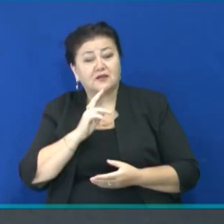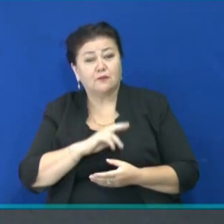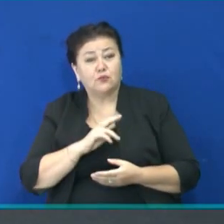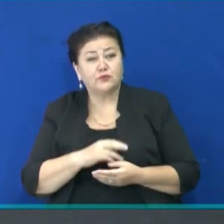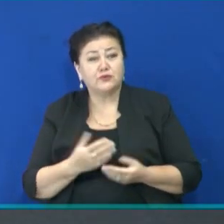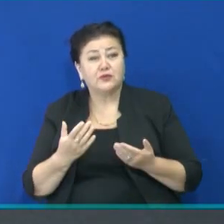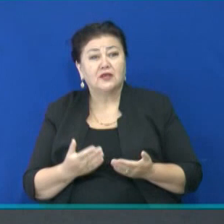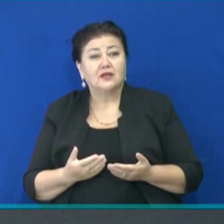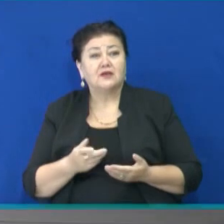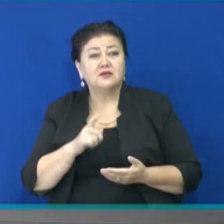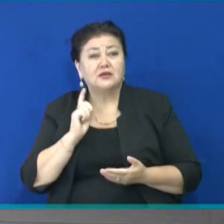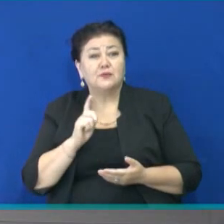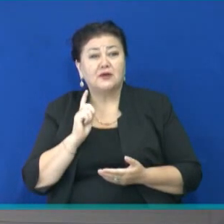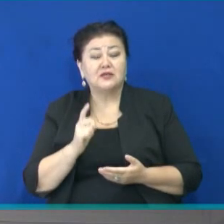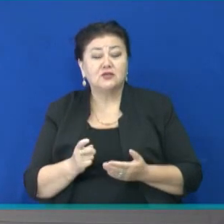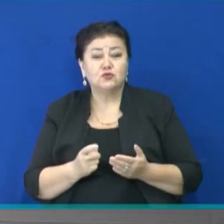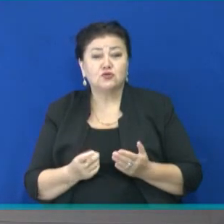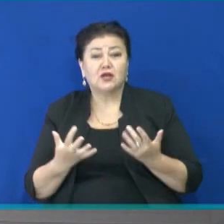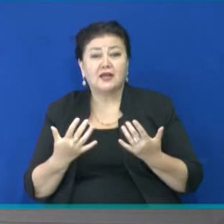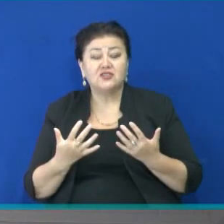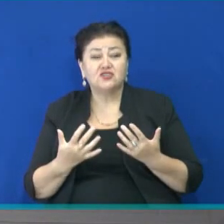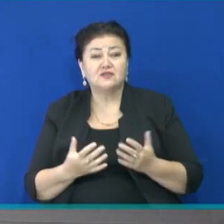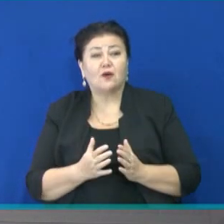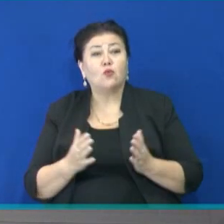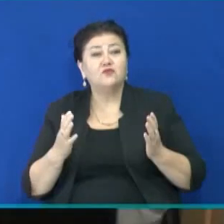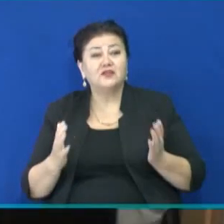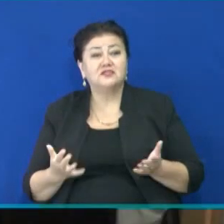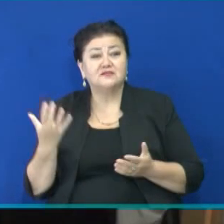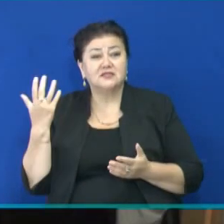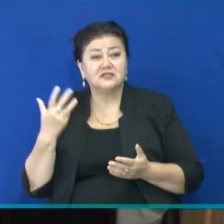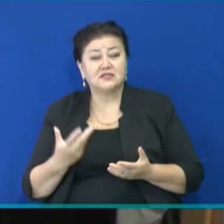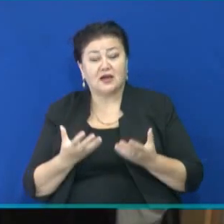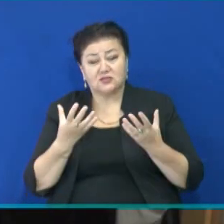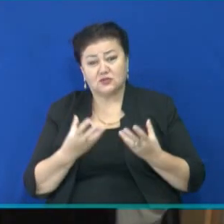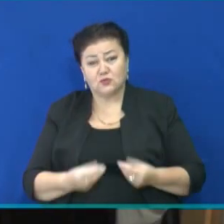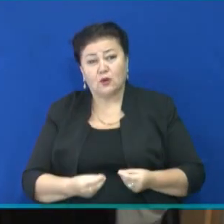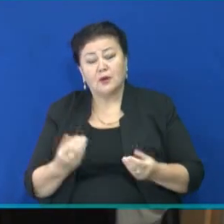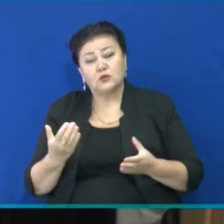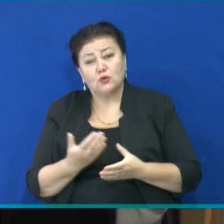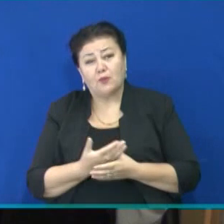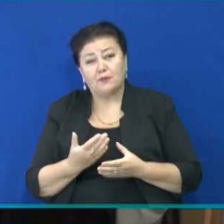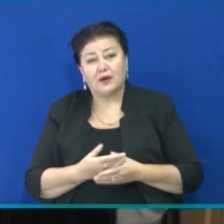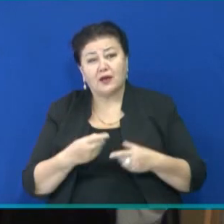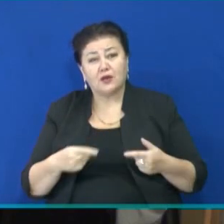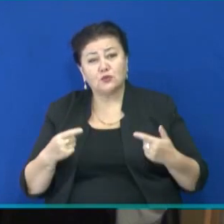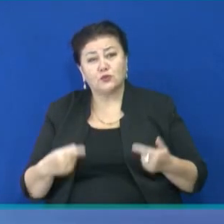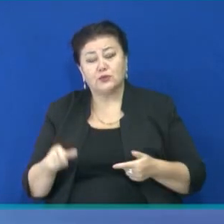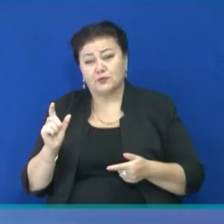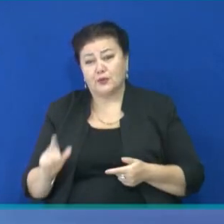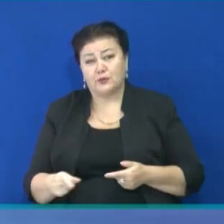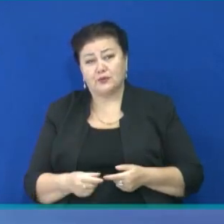қолын созатын ерікті жастар қатарының артып келетіні қуантады. Нұргүл Садықова, Талшын Шәкіртхан, Нұрлан Оразалин, Семей